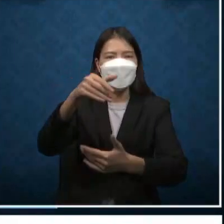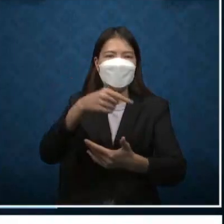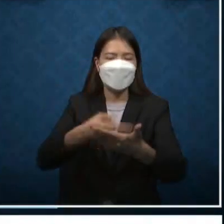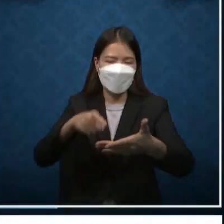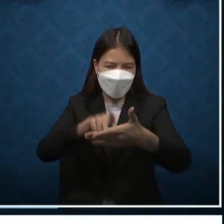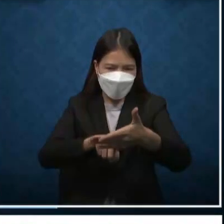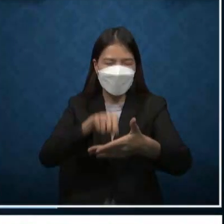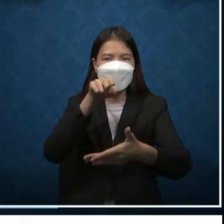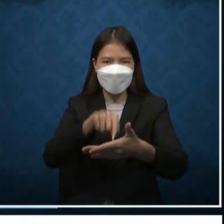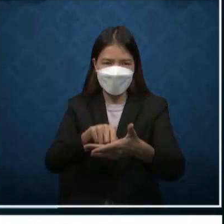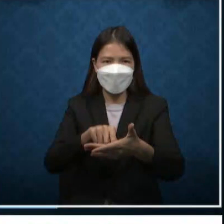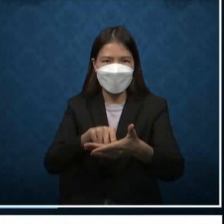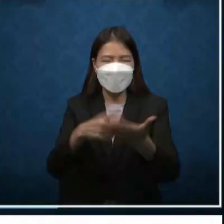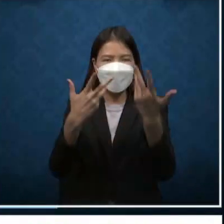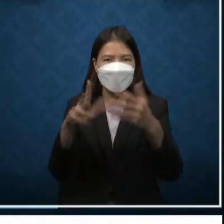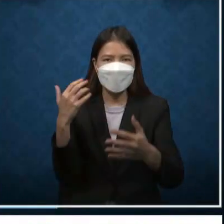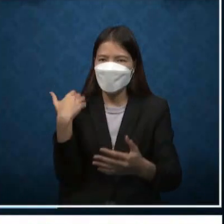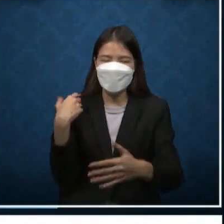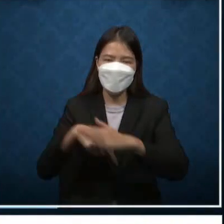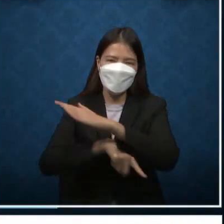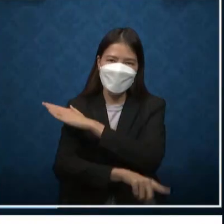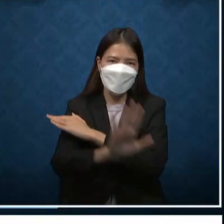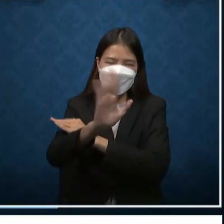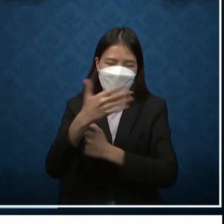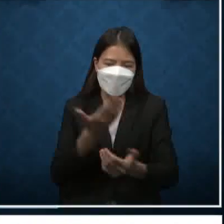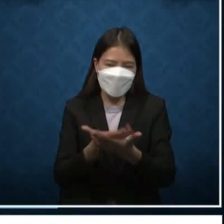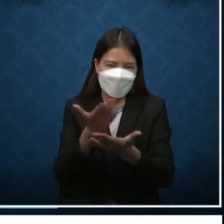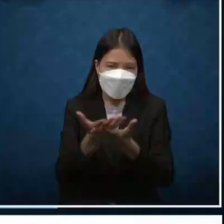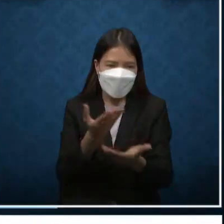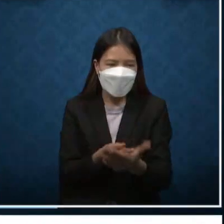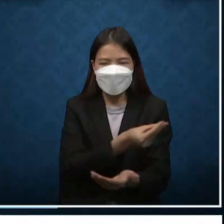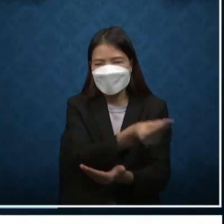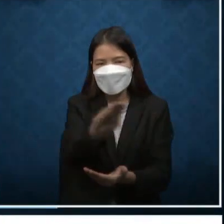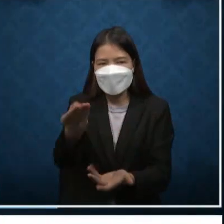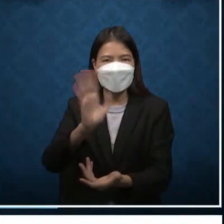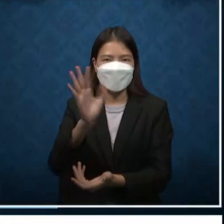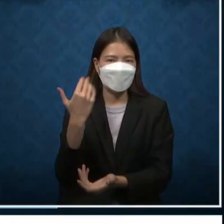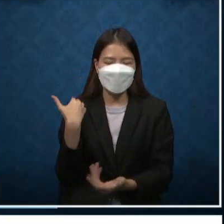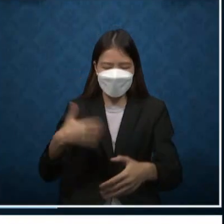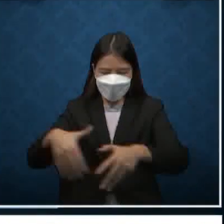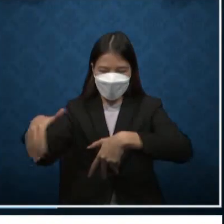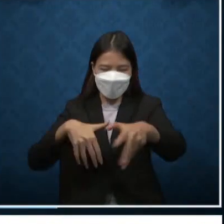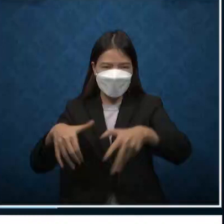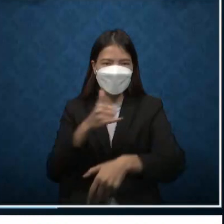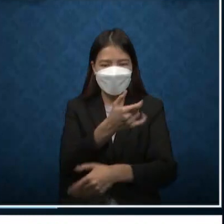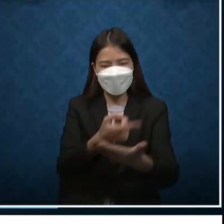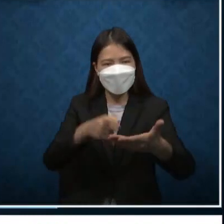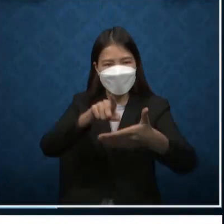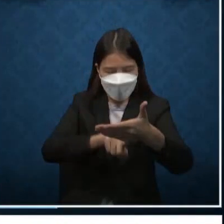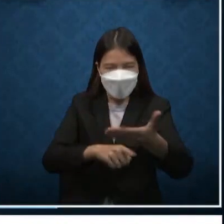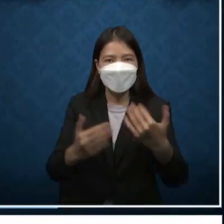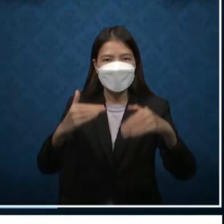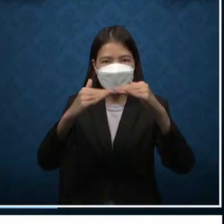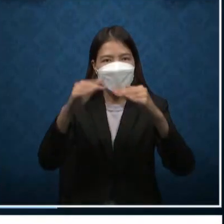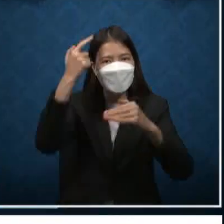ต้องเปนการเลือกตั้งที่ไม่มีการทุจ perdeภซือสทยขายเสียงประชาชนไปใช้สิทยจากมีฆณฑราพรู้เทาฐานการ